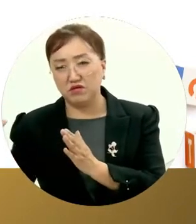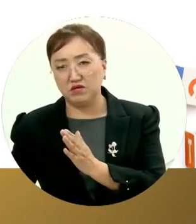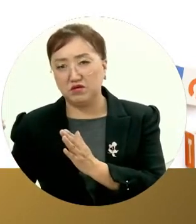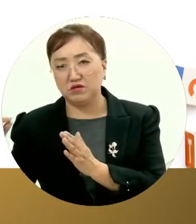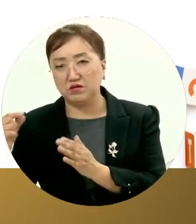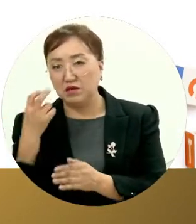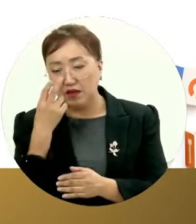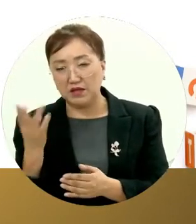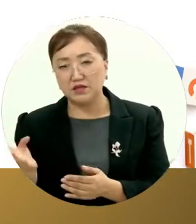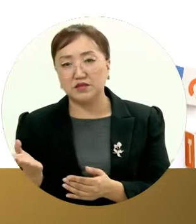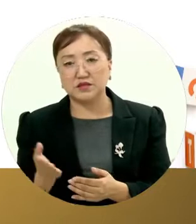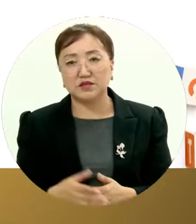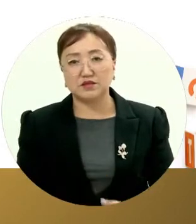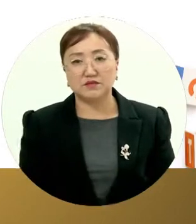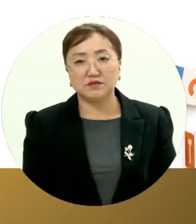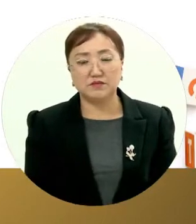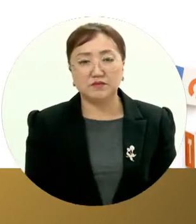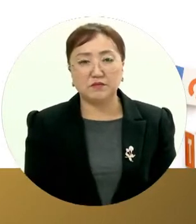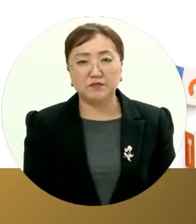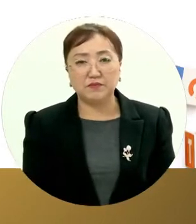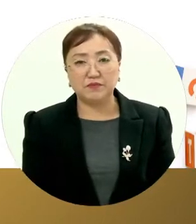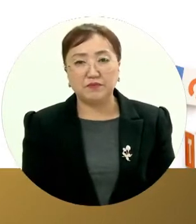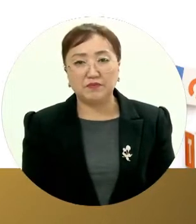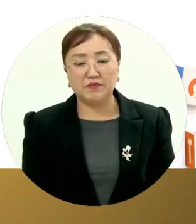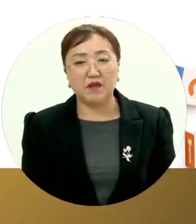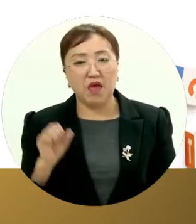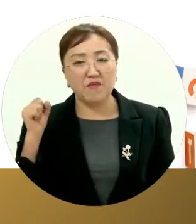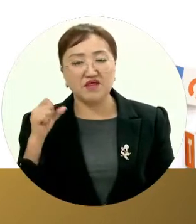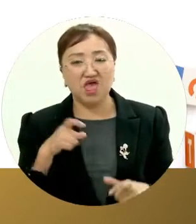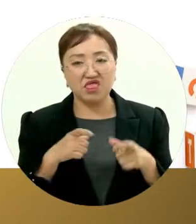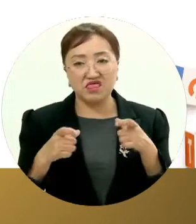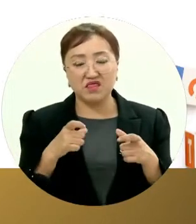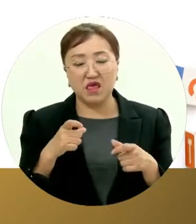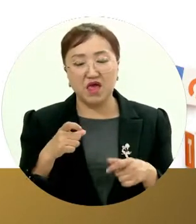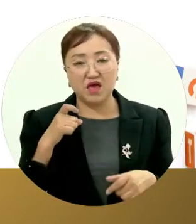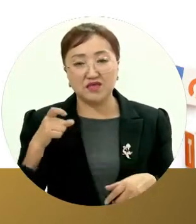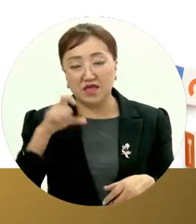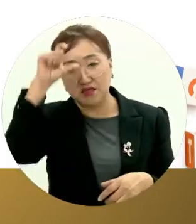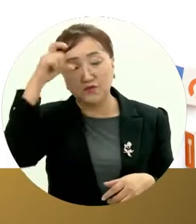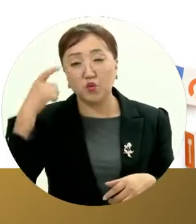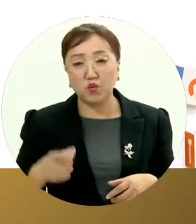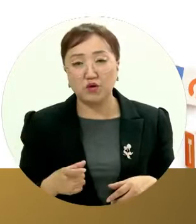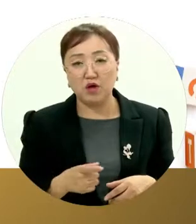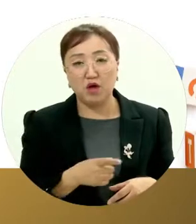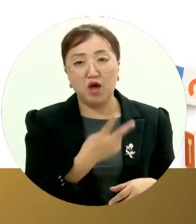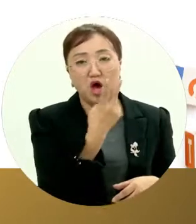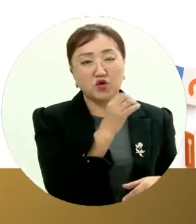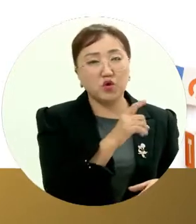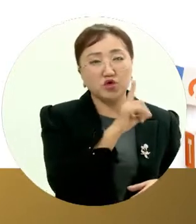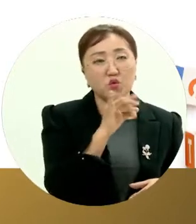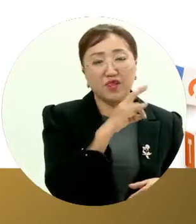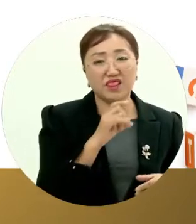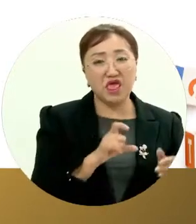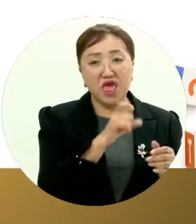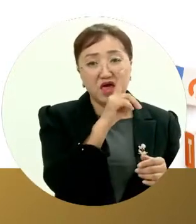гэдэг нь энэ дээр харагдчихэ. За, Америкийн эдийн засагч Фишер 20-р зууны эхээр гүйлгэнд байгаа